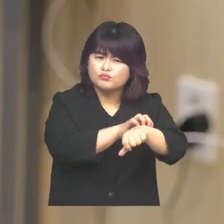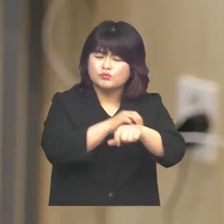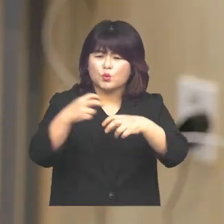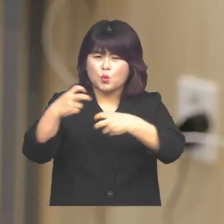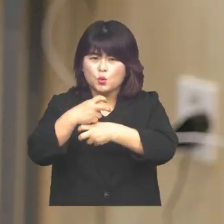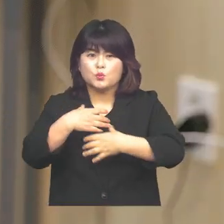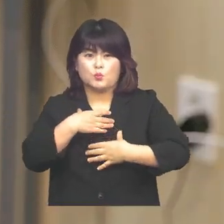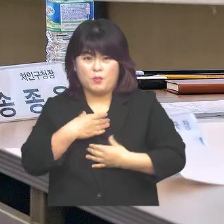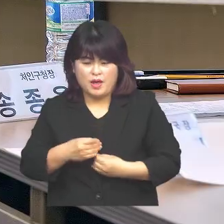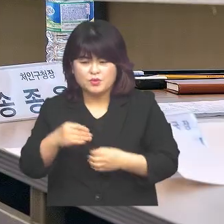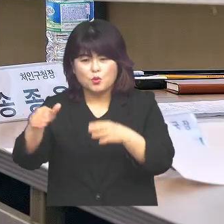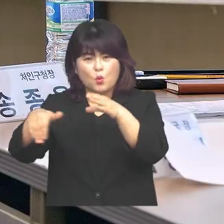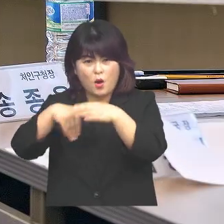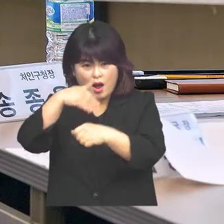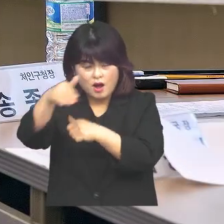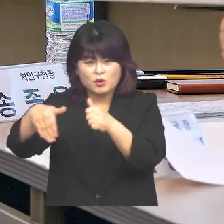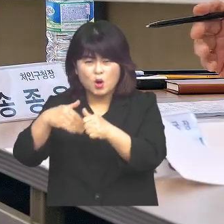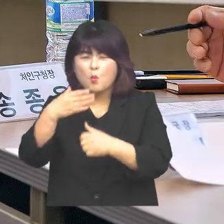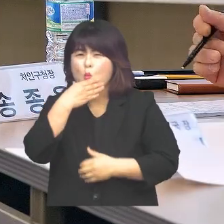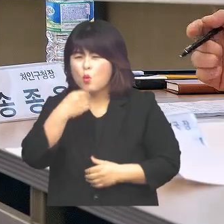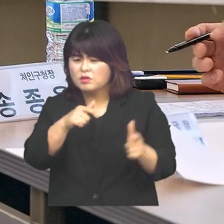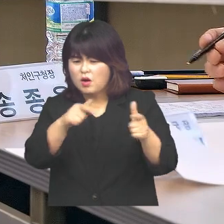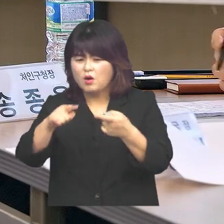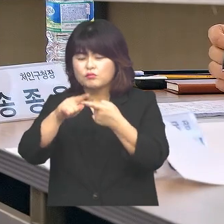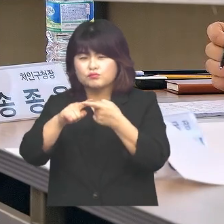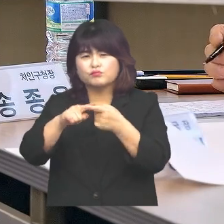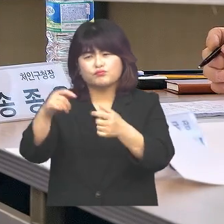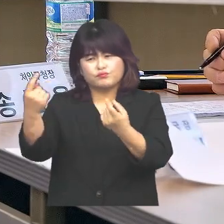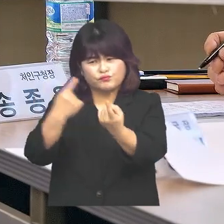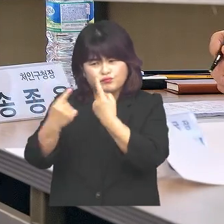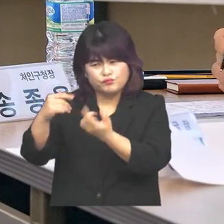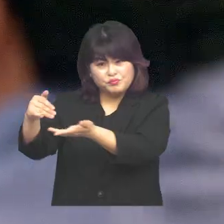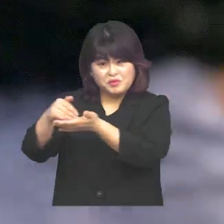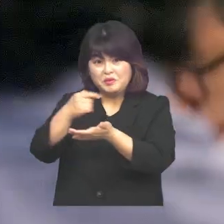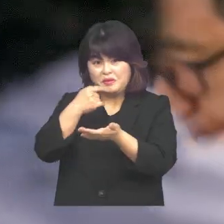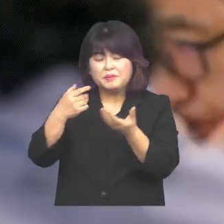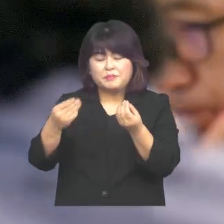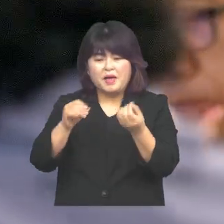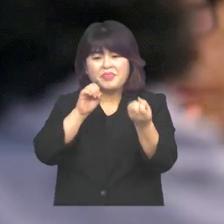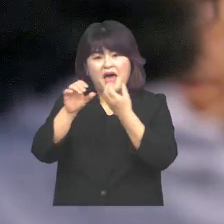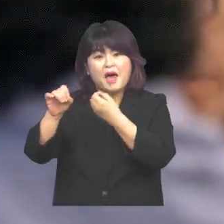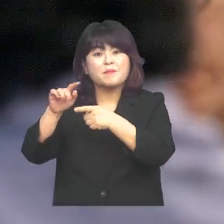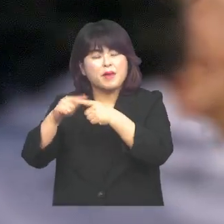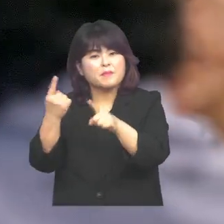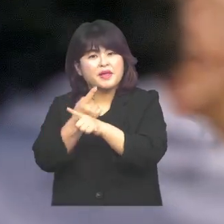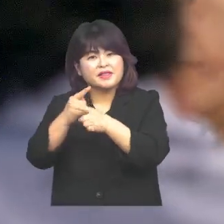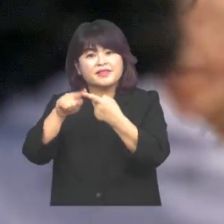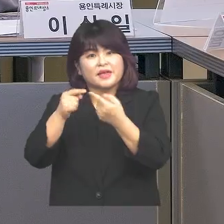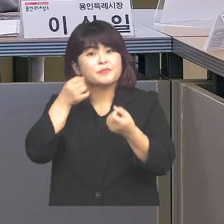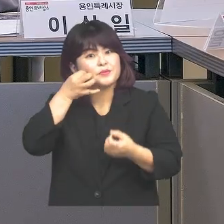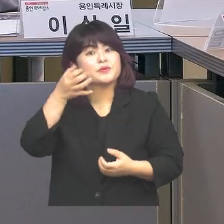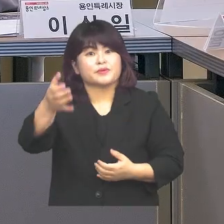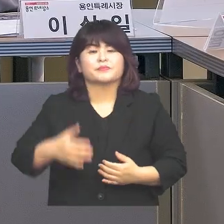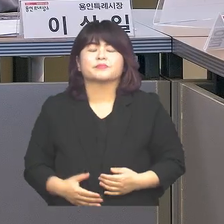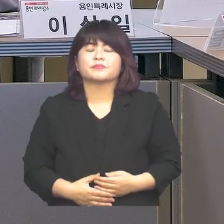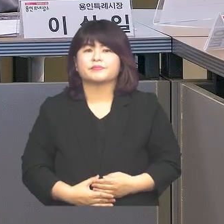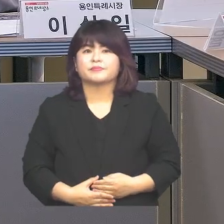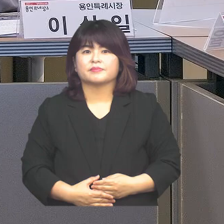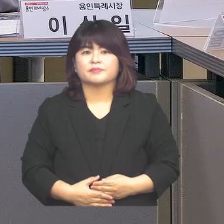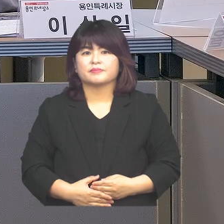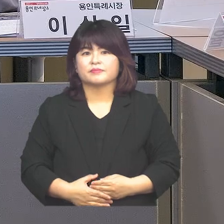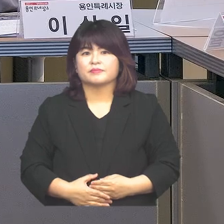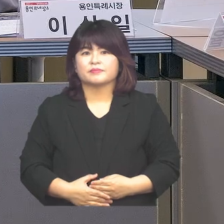생활 불편 사항, 교통, 환경, 안전, 복지 등 다양한 주민 의견을 청취하고 답변을 통해 개선 의지를